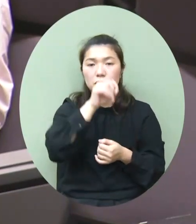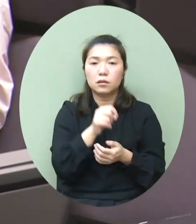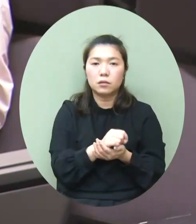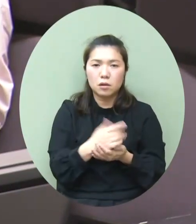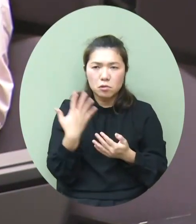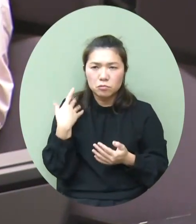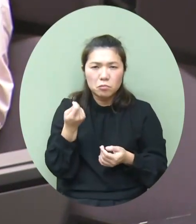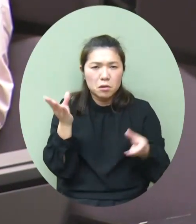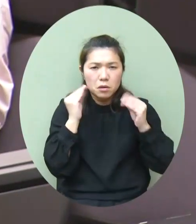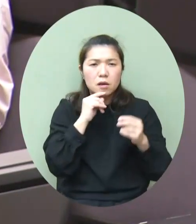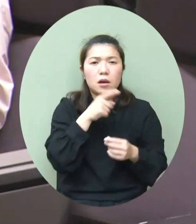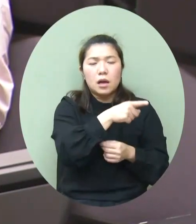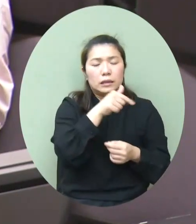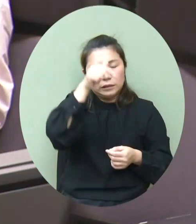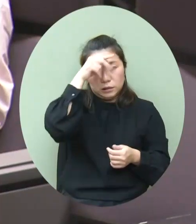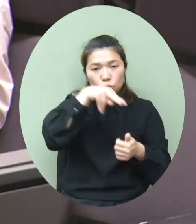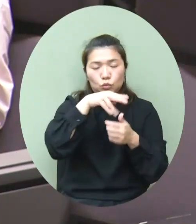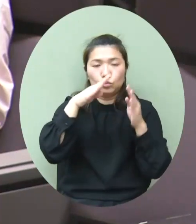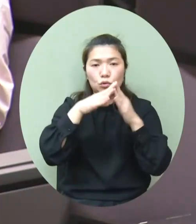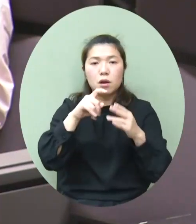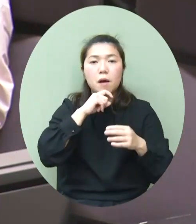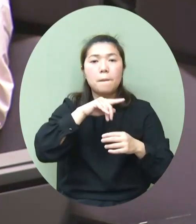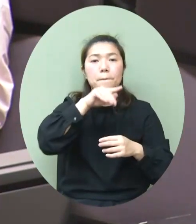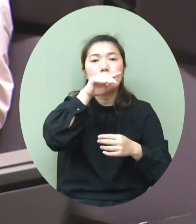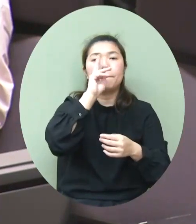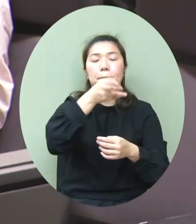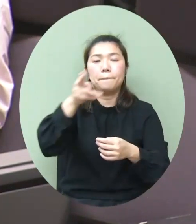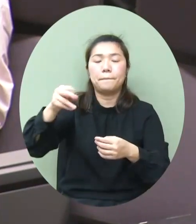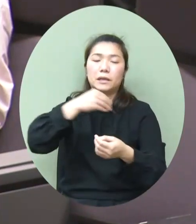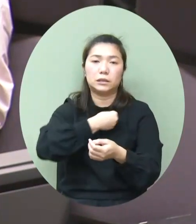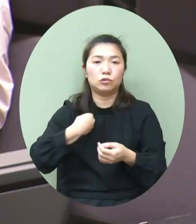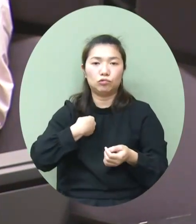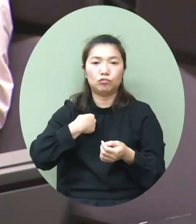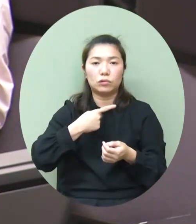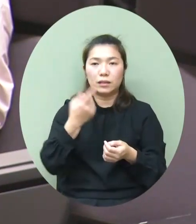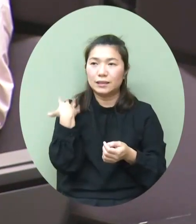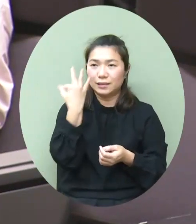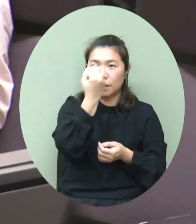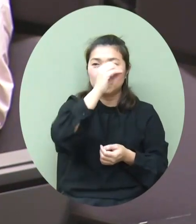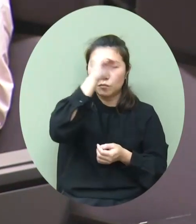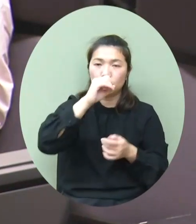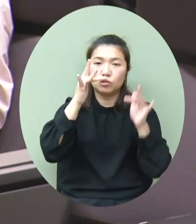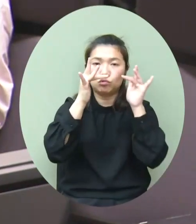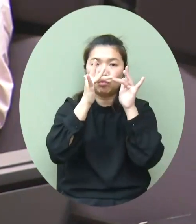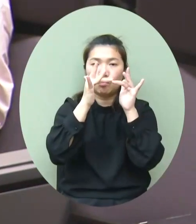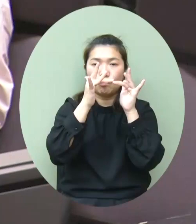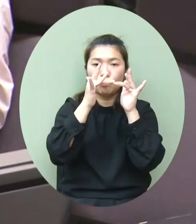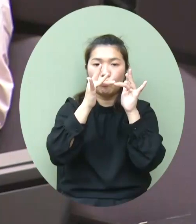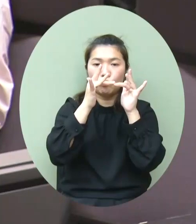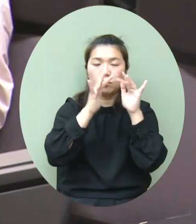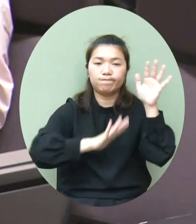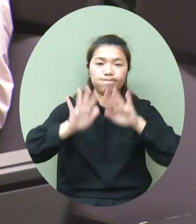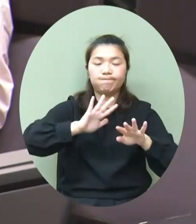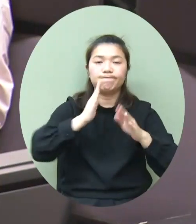八十多，我们听说医管局要这么多医院，将原本大概有30%的病